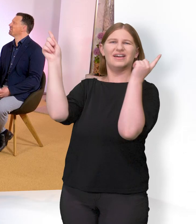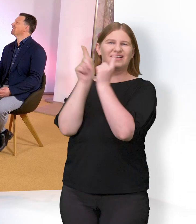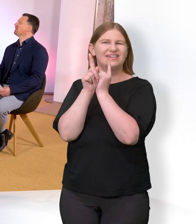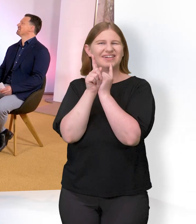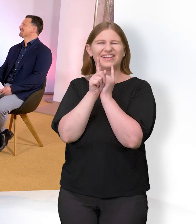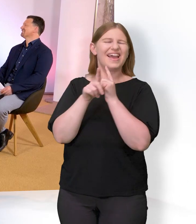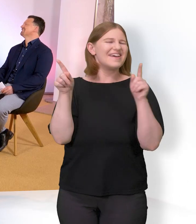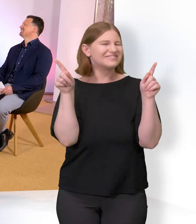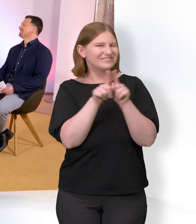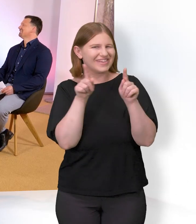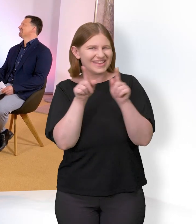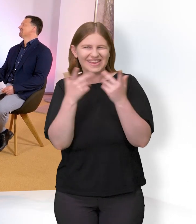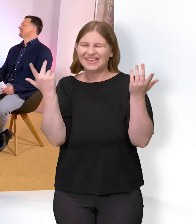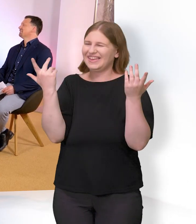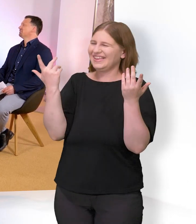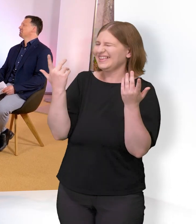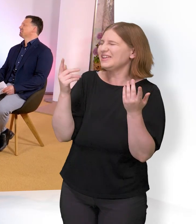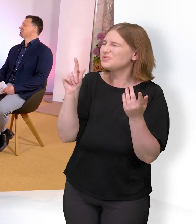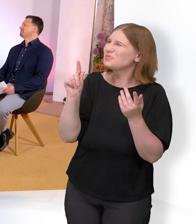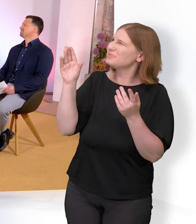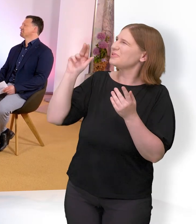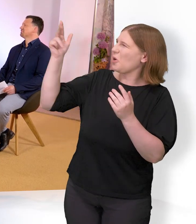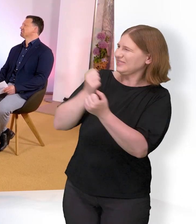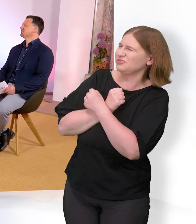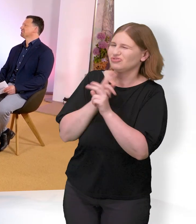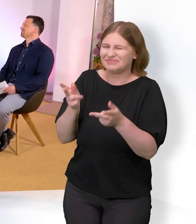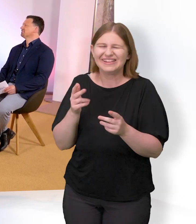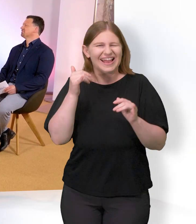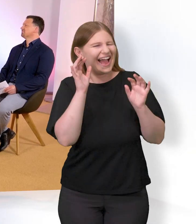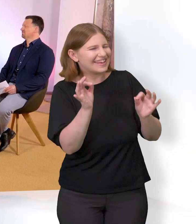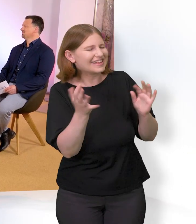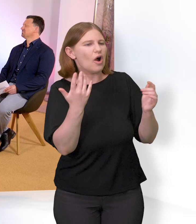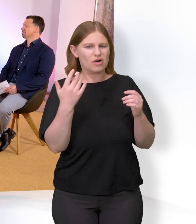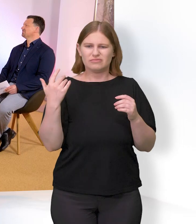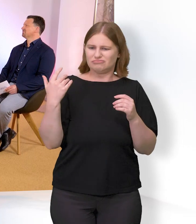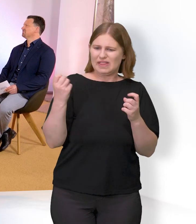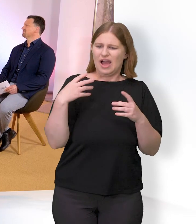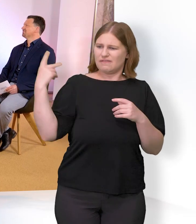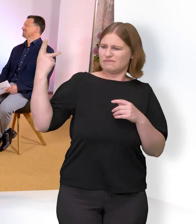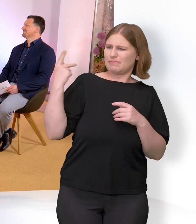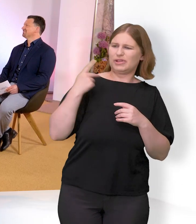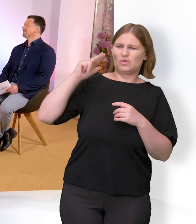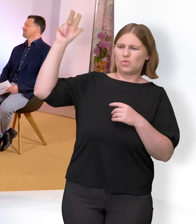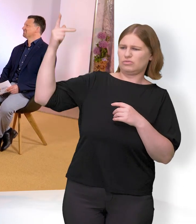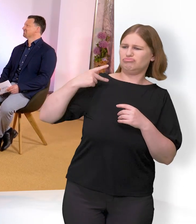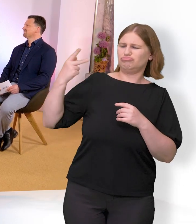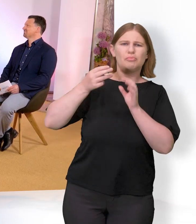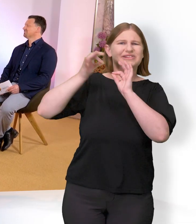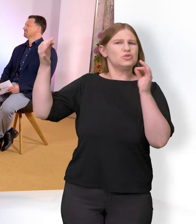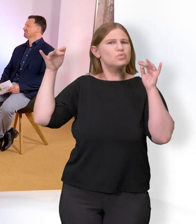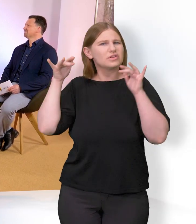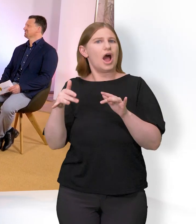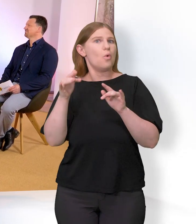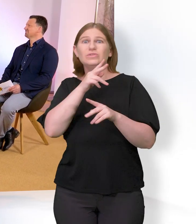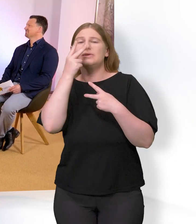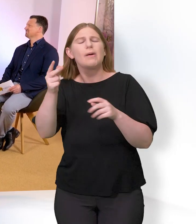einmal knuddeln, ja, mit Gott. Ja, genau. Es ist ja so eine unsichtbare Beziehung, die wir führen. Das kennst du auch. Und er ist einfach immer